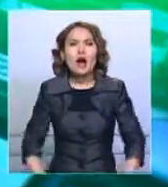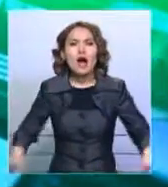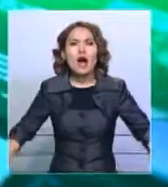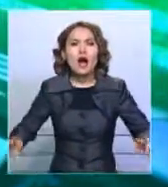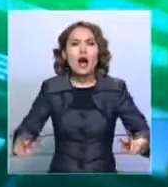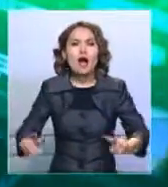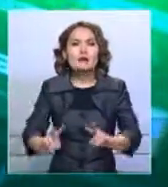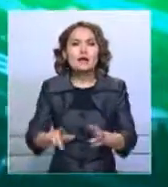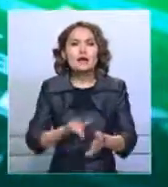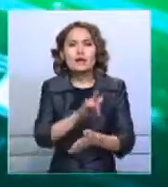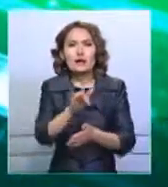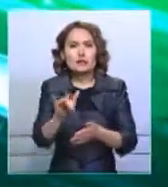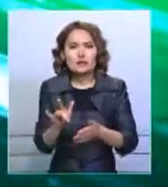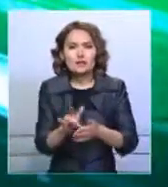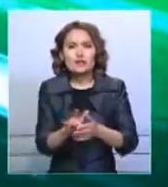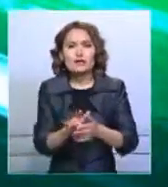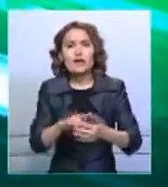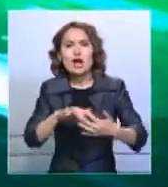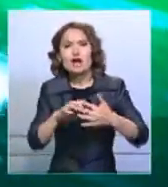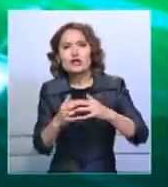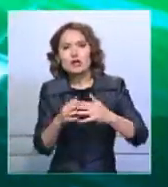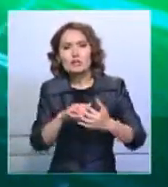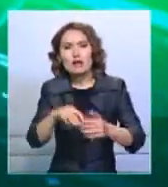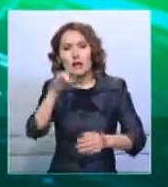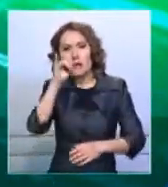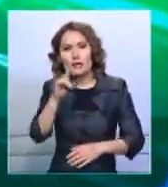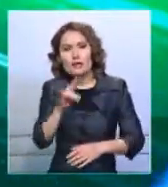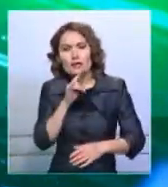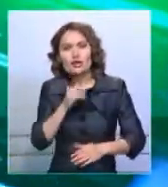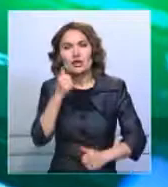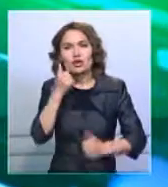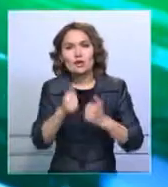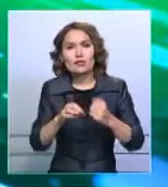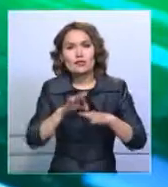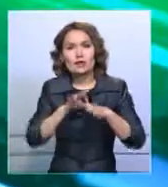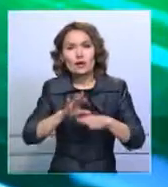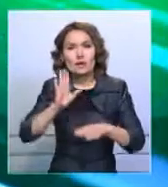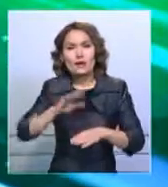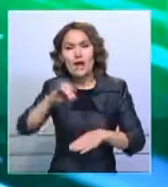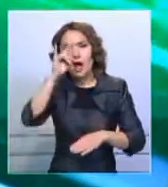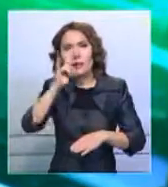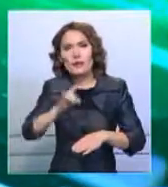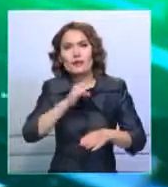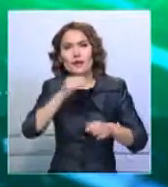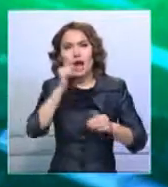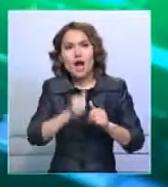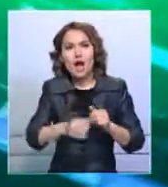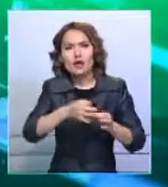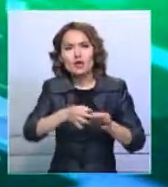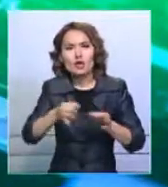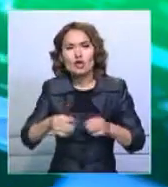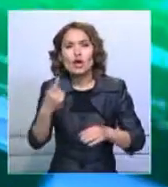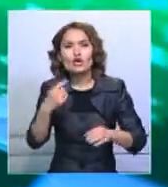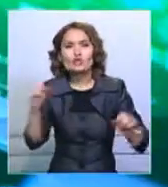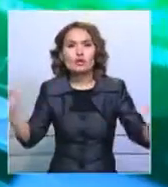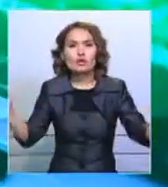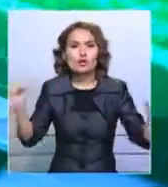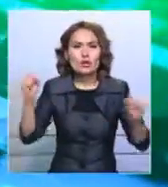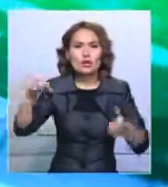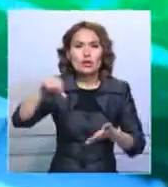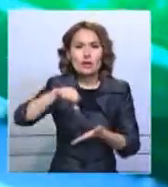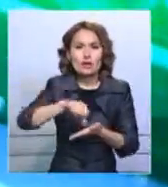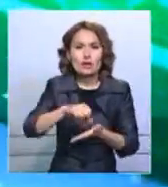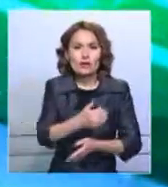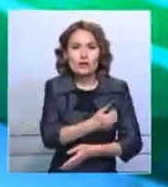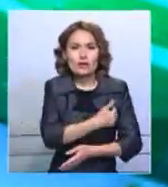Алтай айқасы елордада аралас жекпе-жектен Қазақстанның 4-ші чемпионаты өтеді. Оған еліміздің әр түкпірінен келген 100-ге жуық спортшы қатысуға